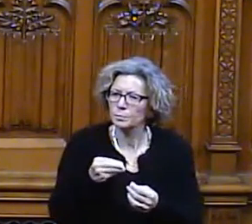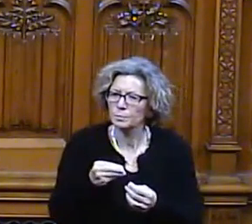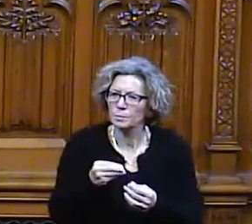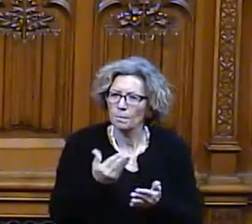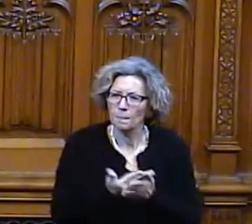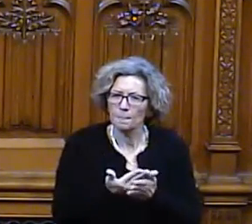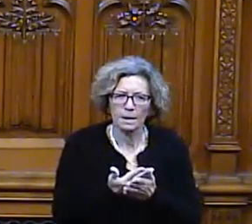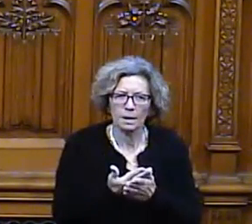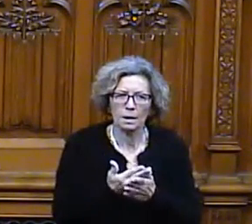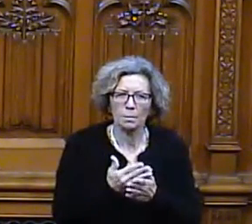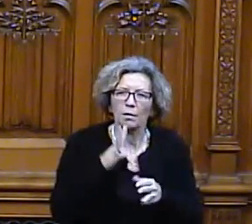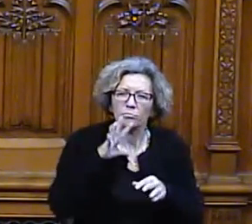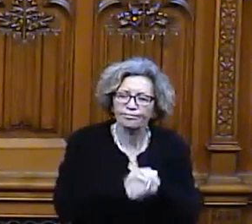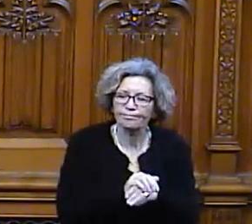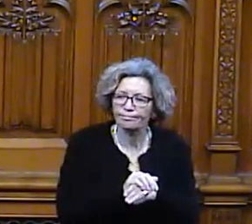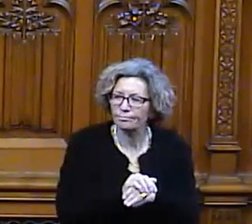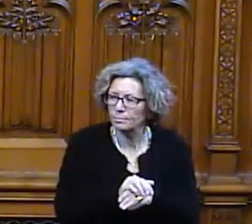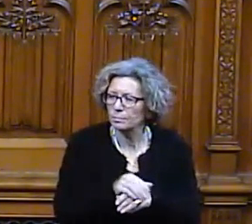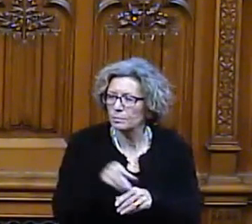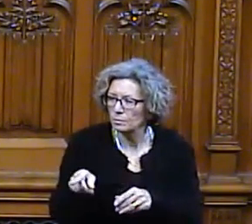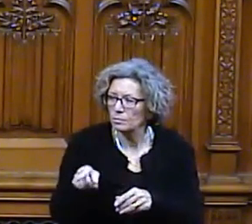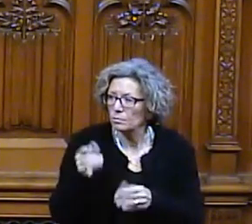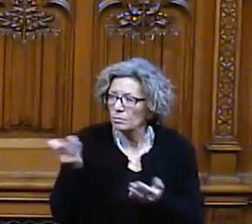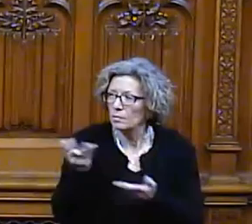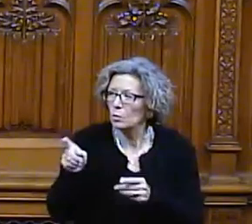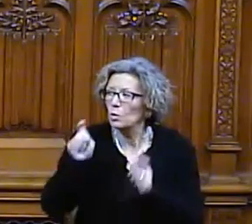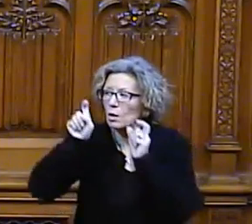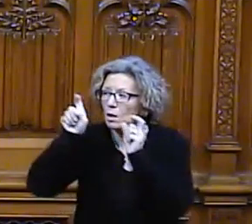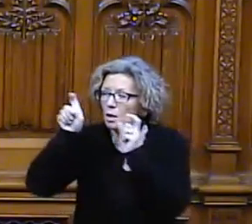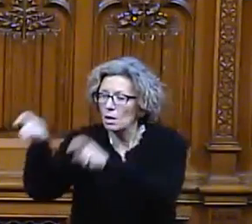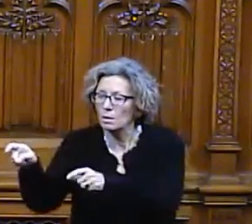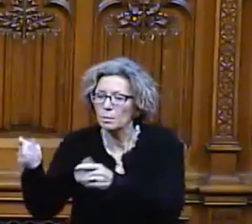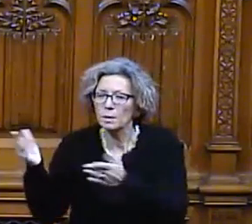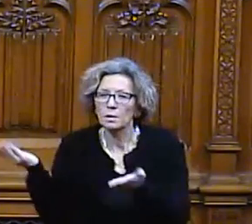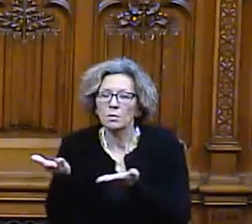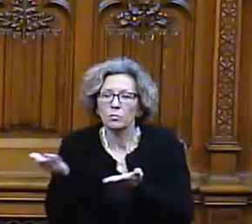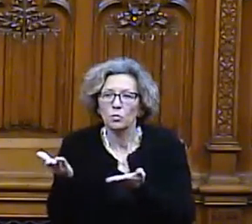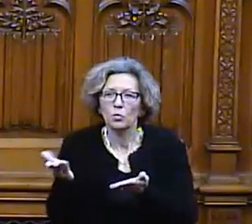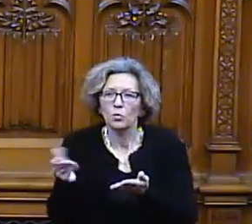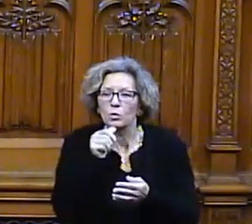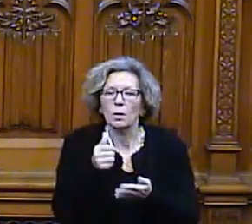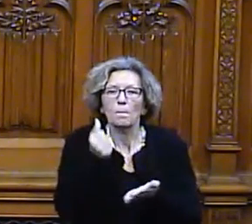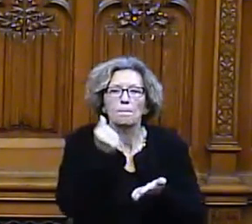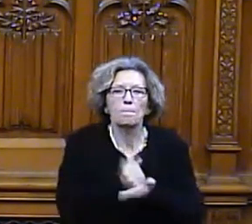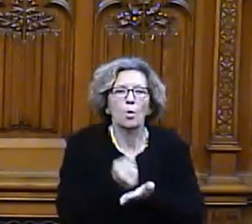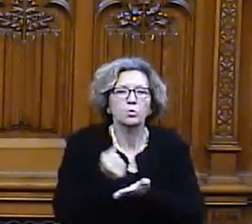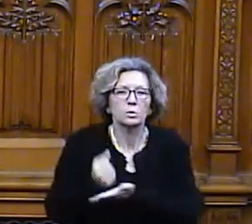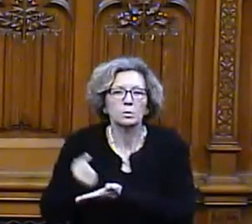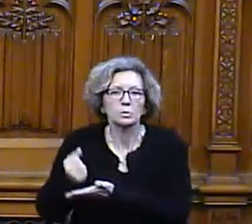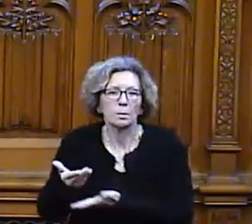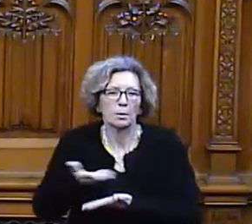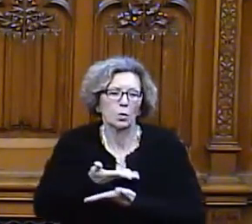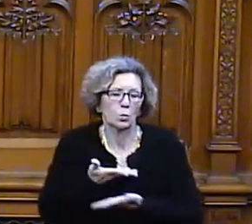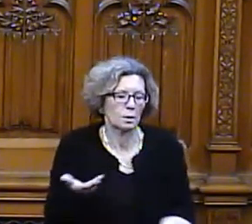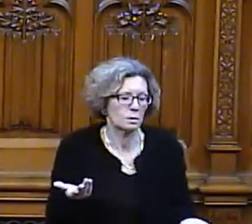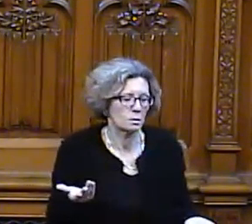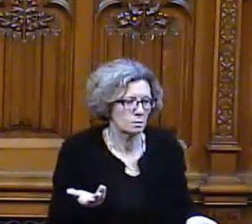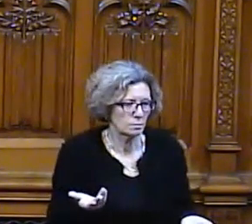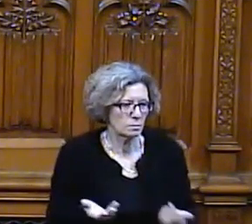aber adapt, auch ihr seid dort angekommen, geht es schlussendlich nur noch um Postenschacher.